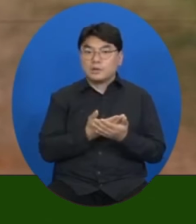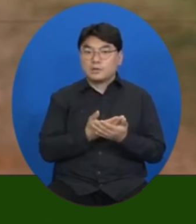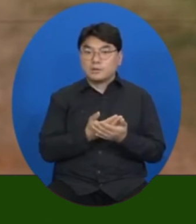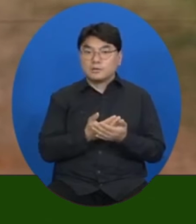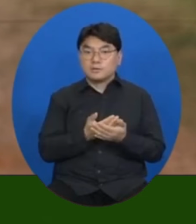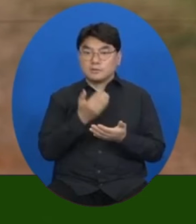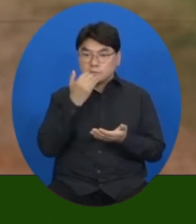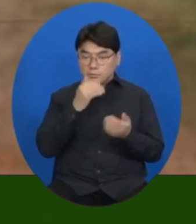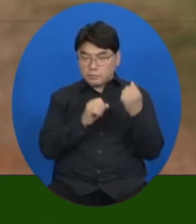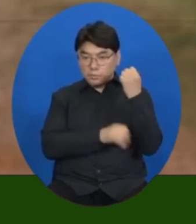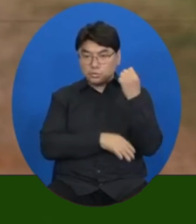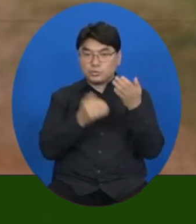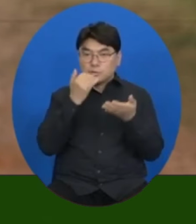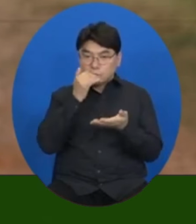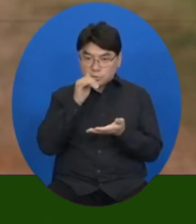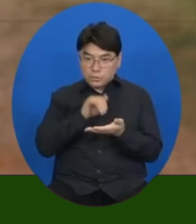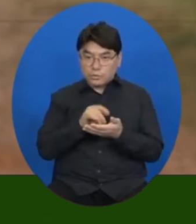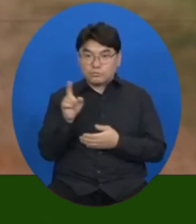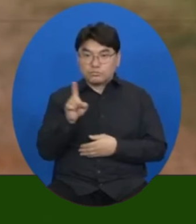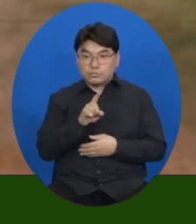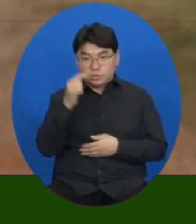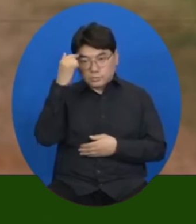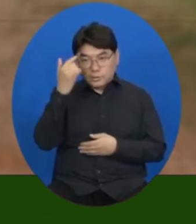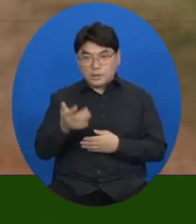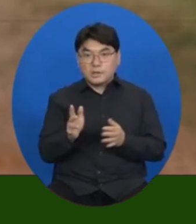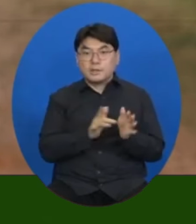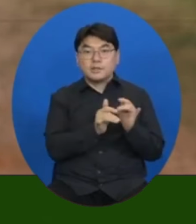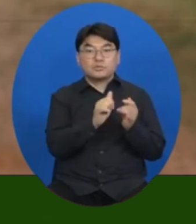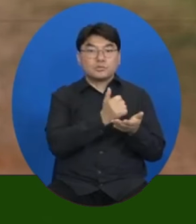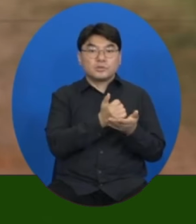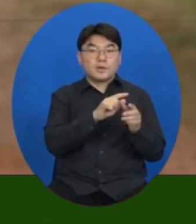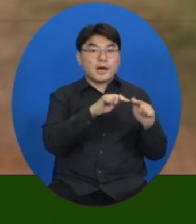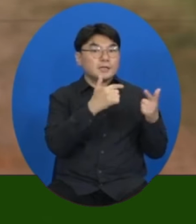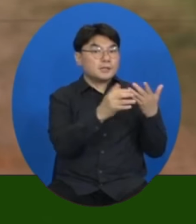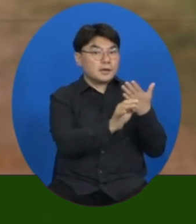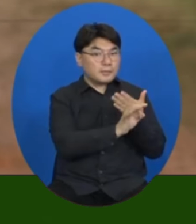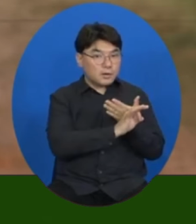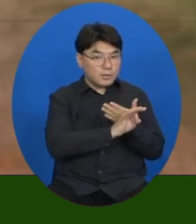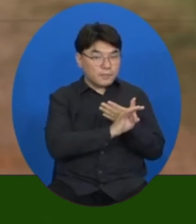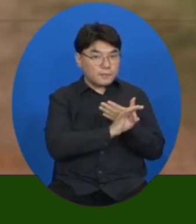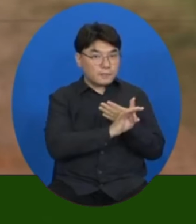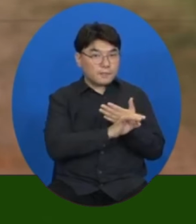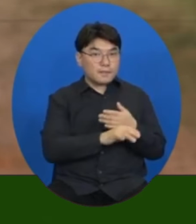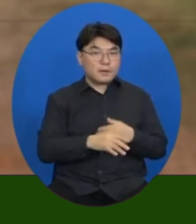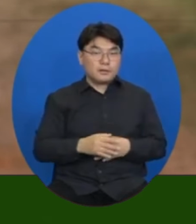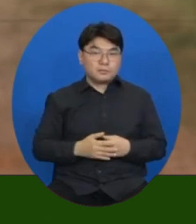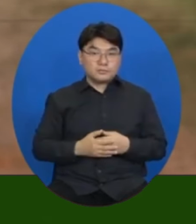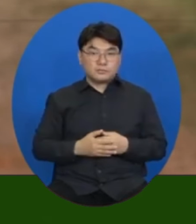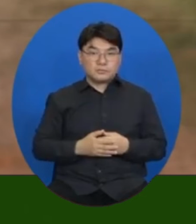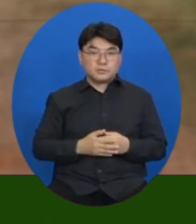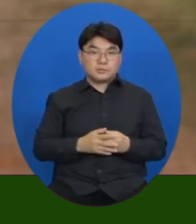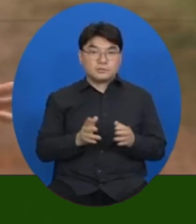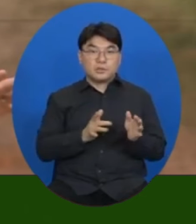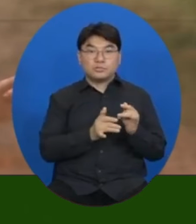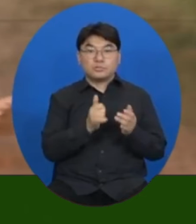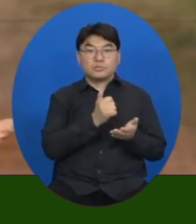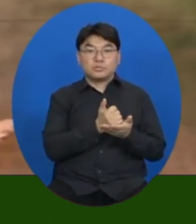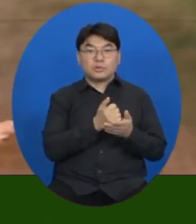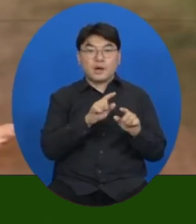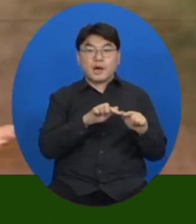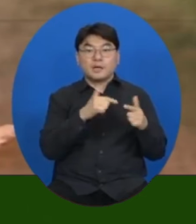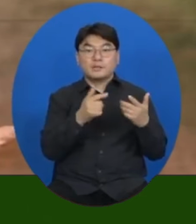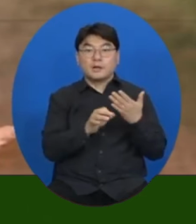무엇입니까 그것이 예수 그리스도가 아니라면요 지금 우리는 다 만일 예수 그리스도가 기반이 아니라면 다 지금